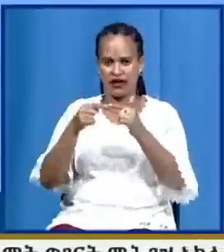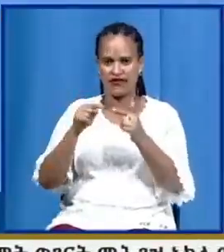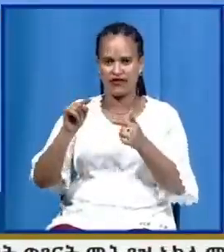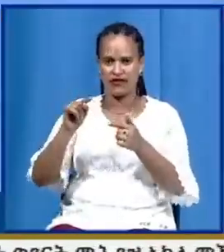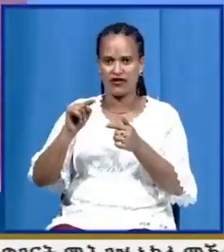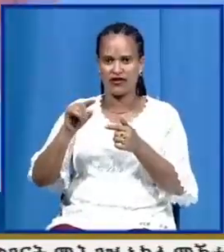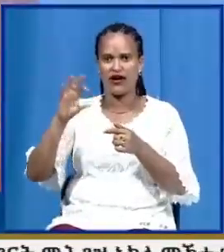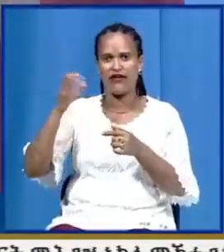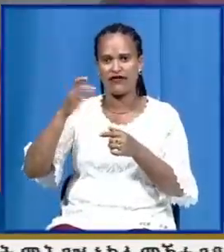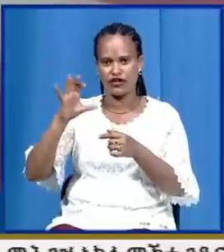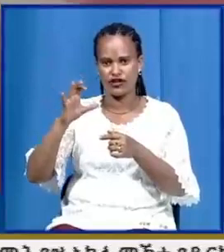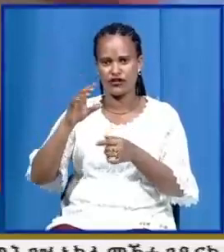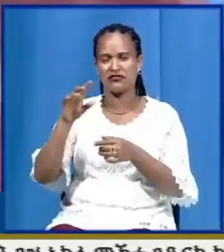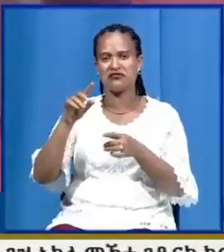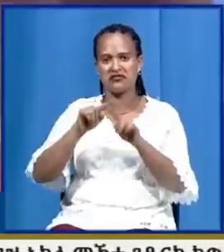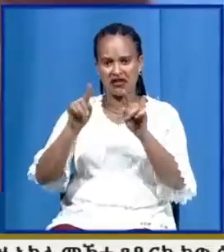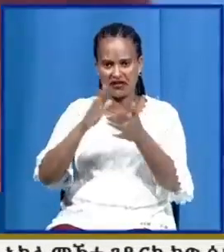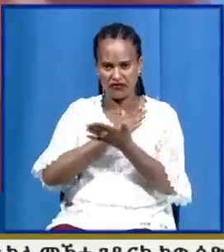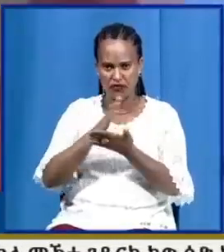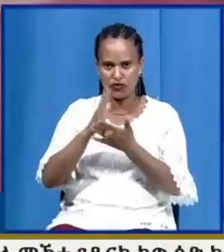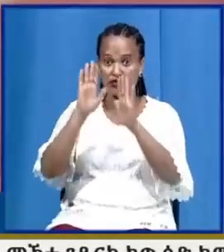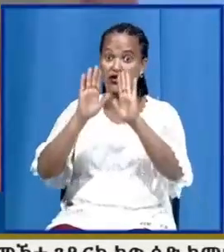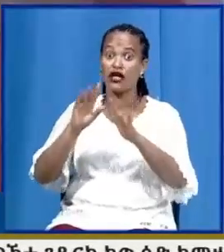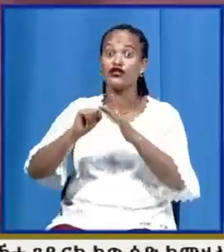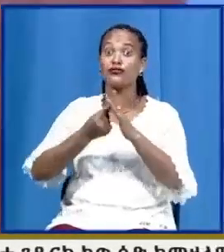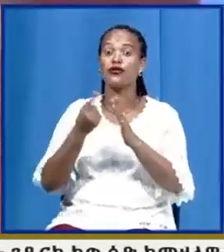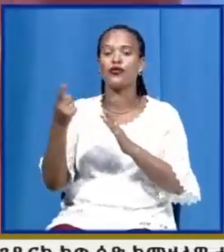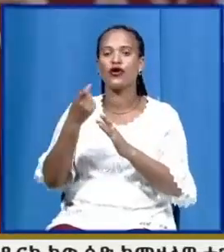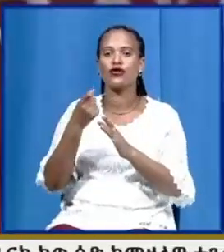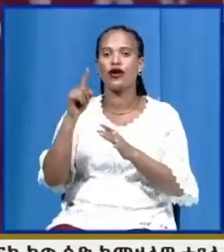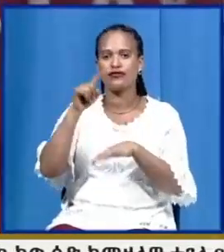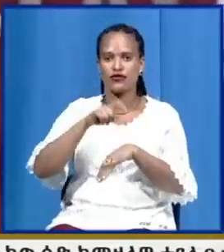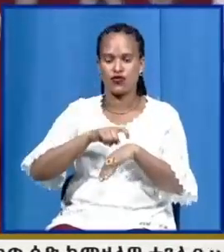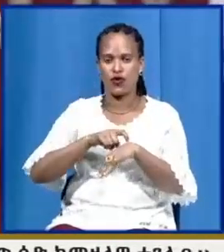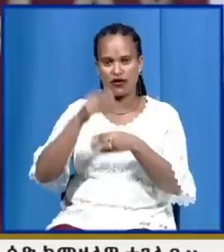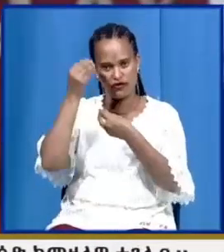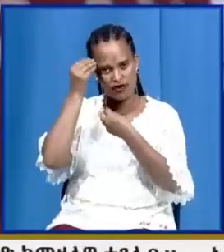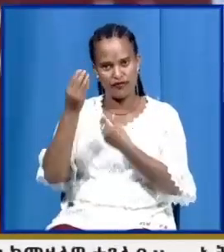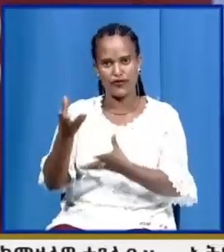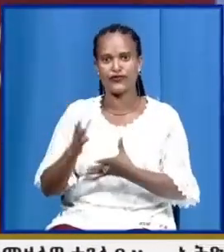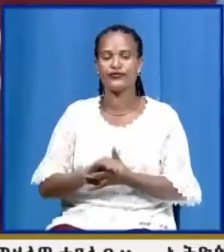ሓፋሽን ዝተሳተፋሉ ዝነኣድ ጅማሩ ምዃኑ ድማ ኣብቲ እዋን ተሓቢሩ።